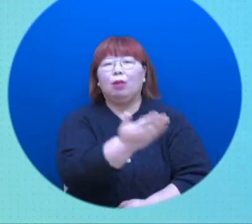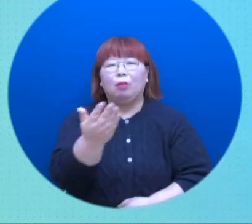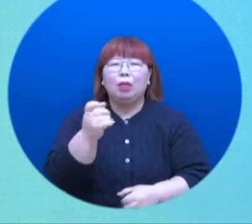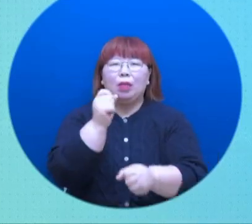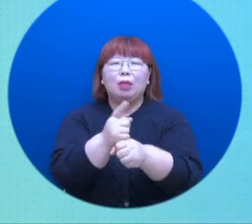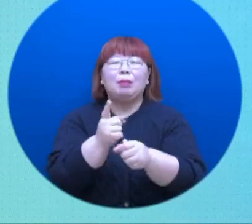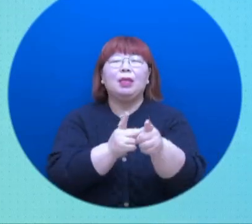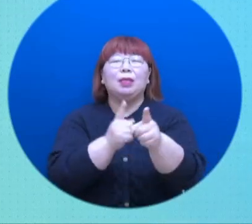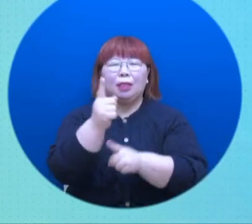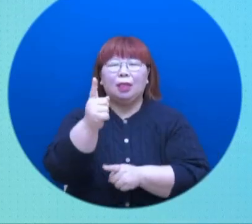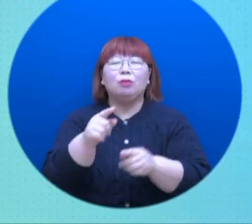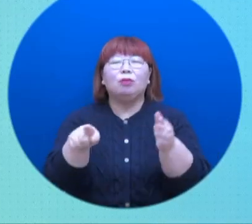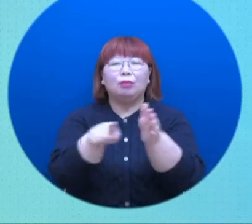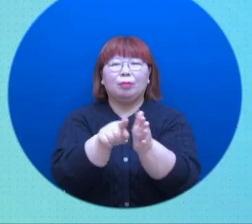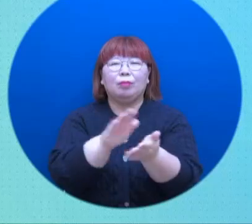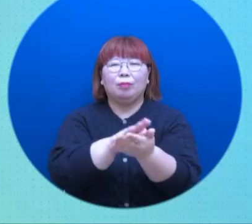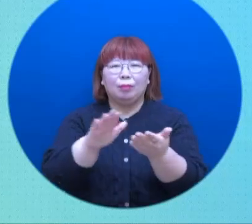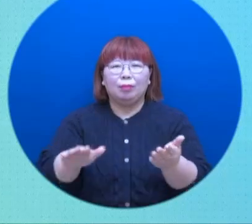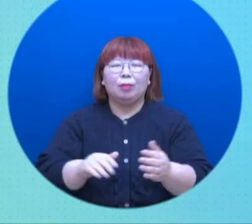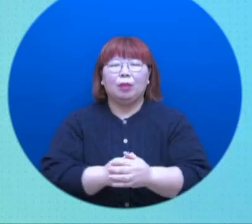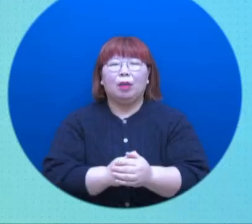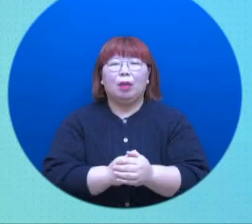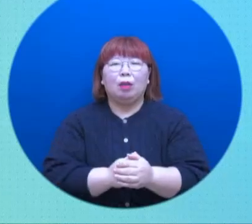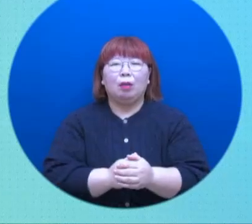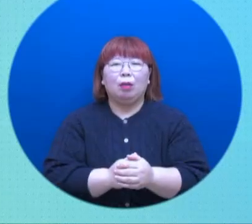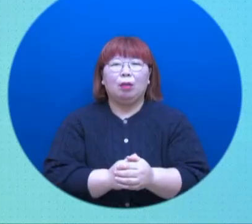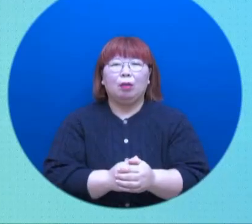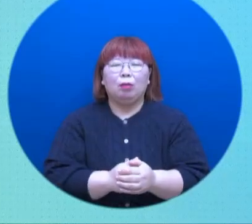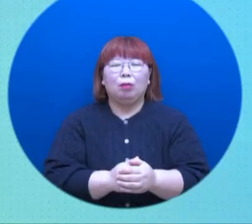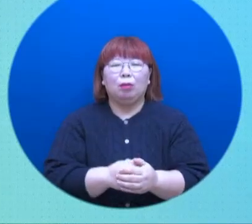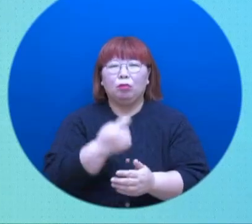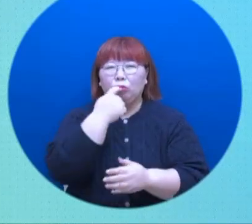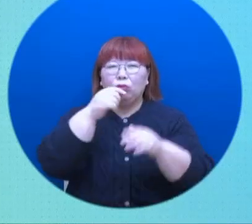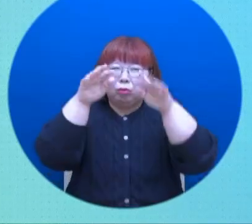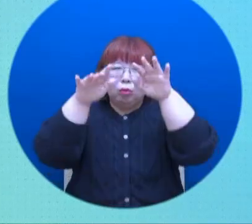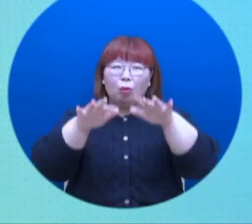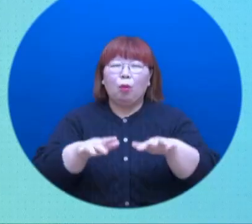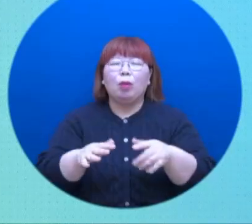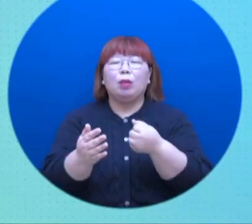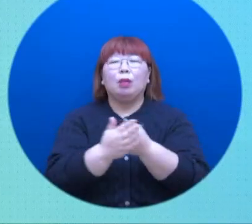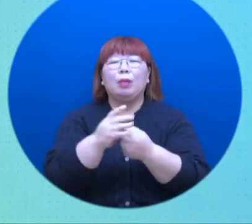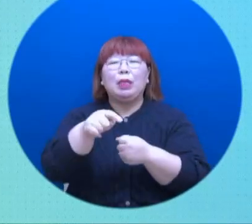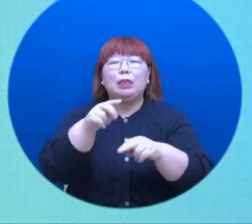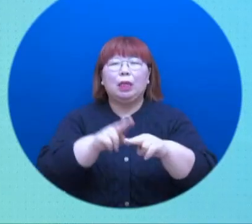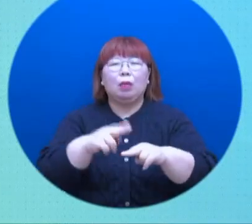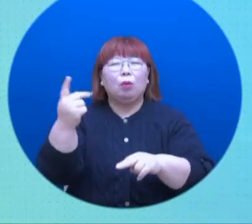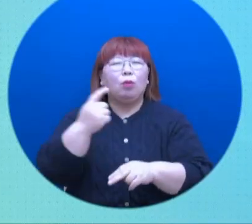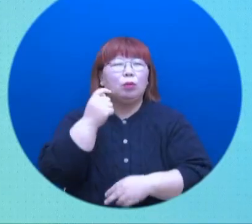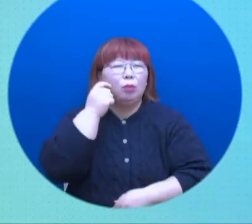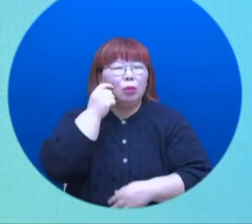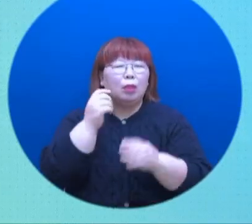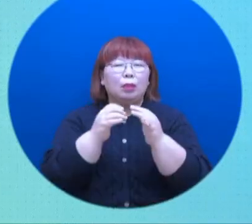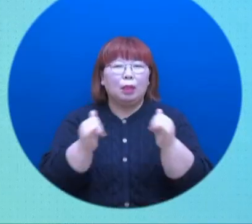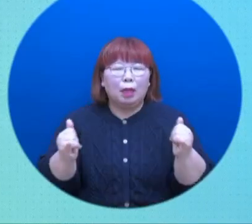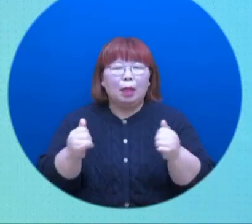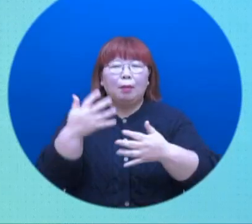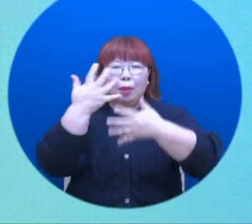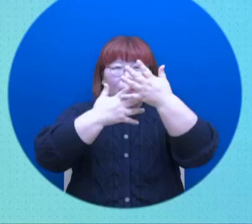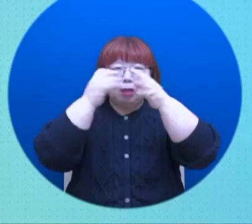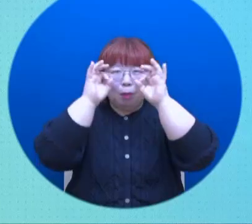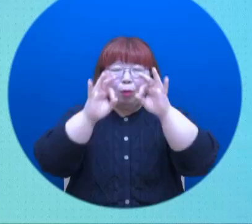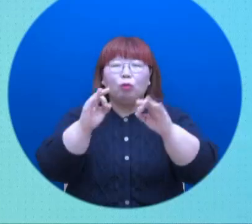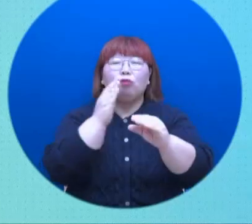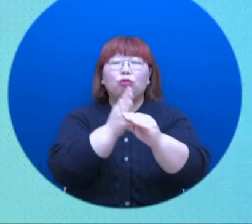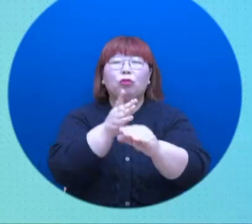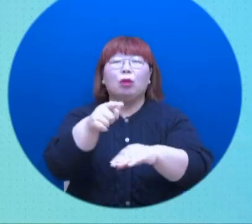줄로 믿습니다. 눈이 와서 이 자리에 못 온 분들 지금 영상으로 보고 계시죠? 여러분들